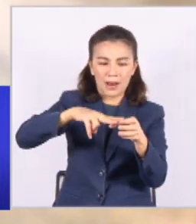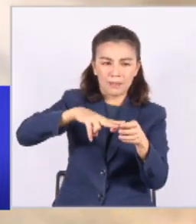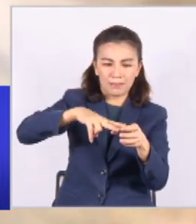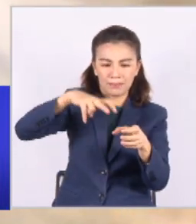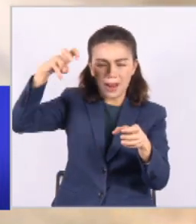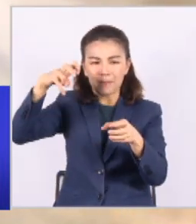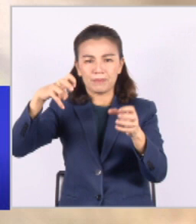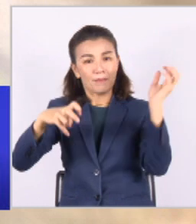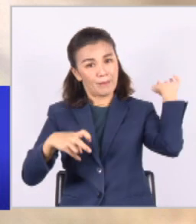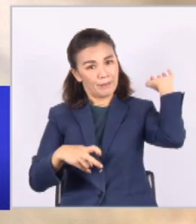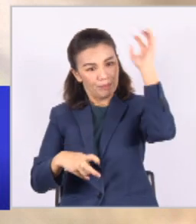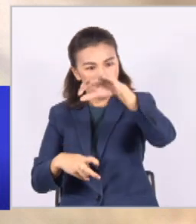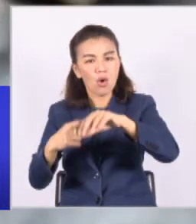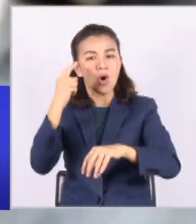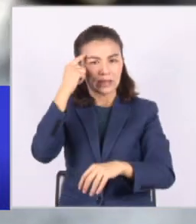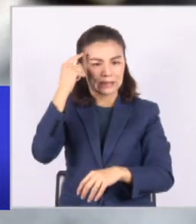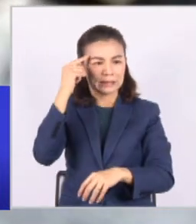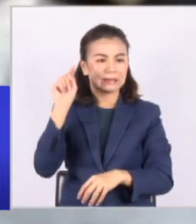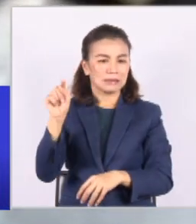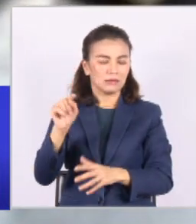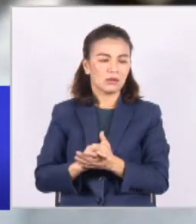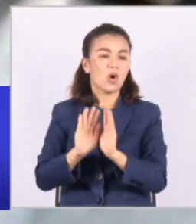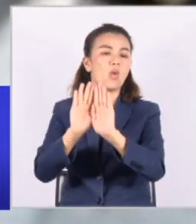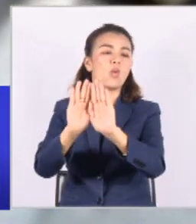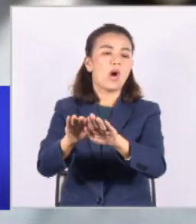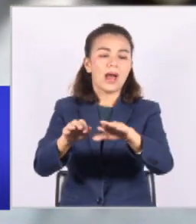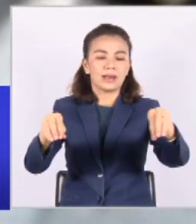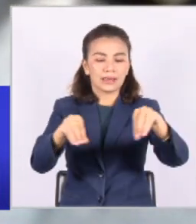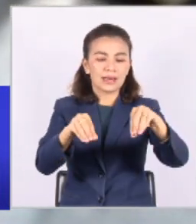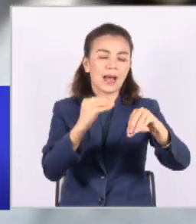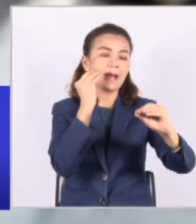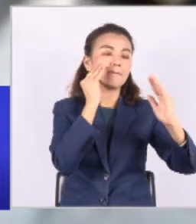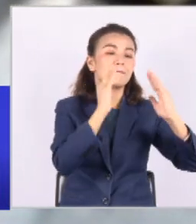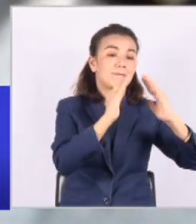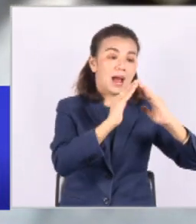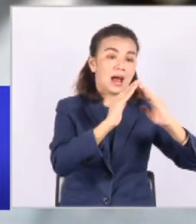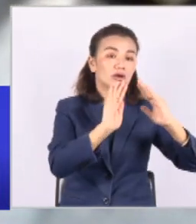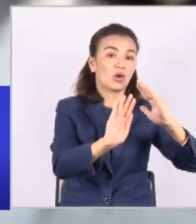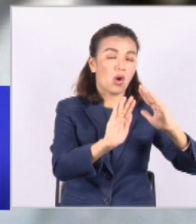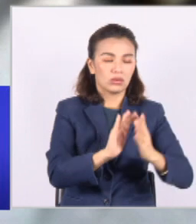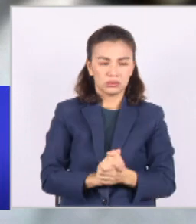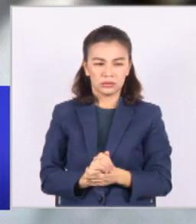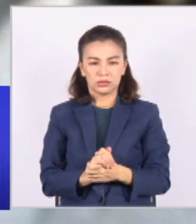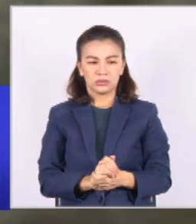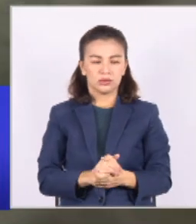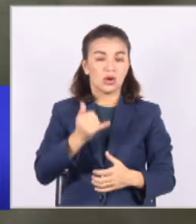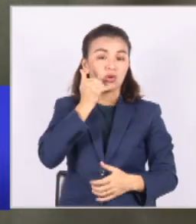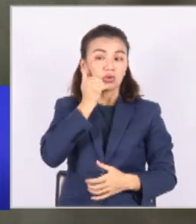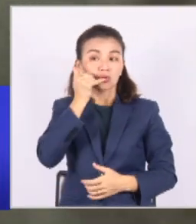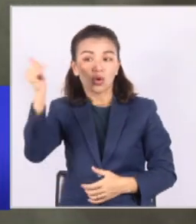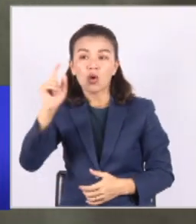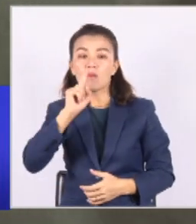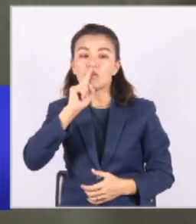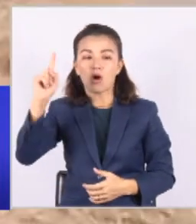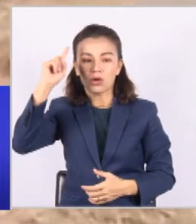แล้วด้วยทิ้งไว้ที่ริมถนนแล้วอยู่หลังบ้านสวนของเธอนั่นแหละก็เลยแจ้งตำรวจสภ.โกรกพระเจ้าของพื้นที่ประส